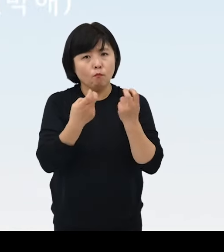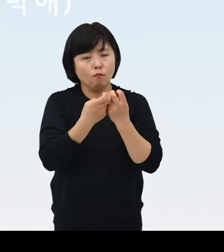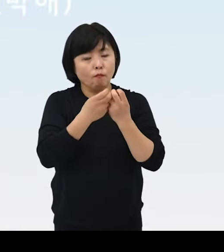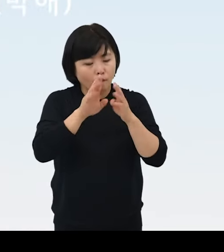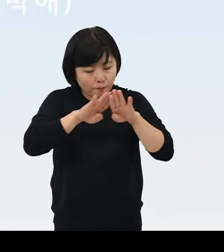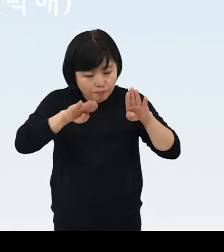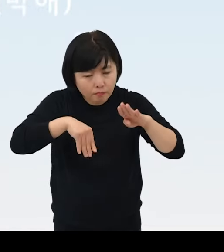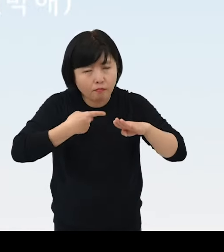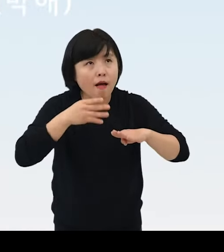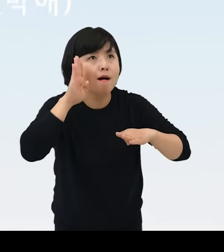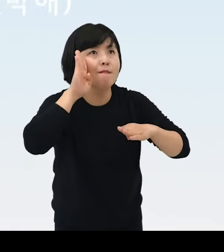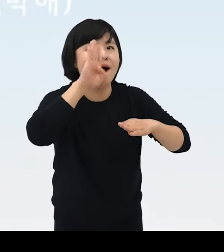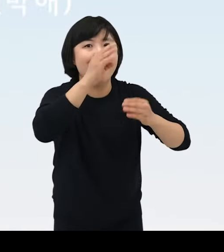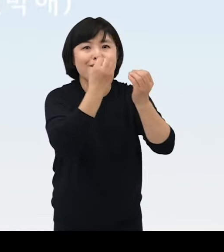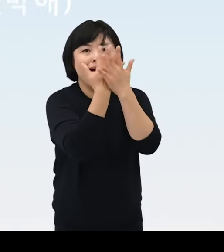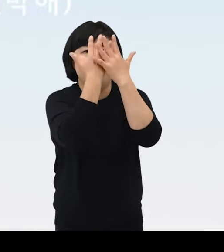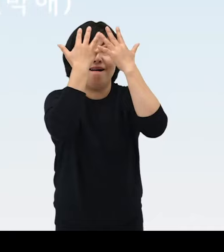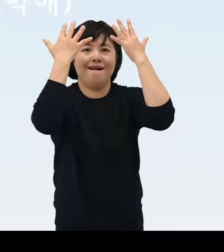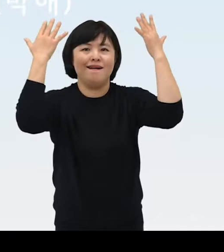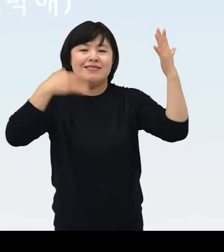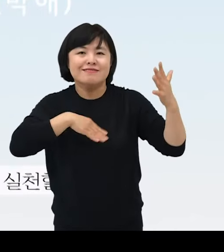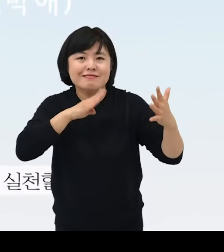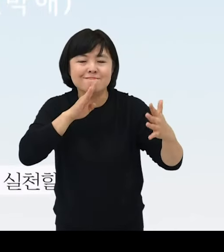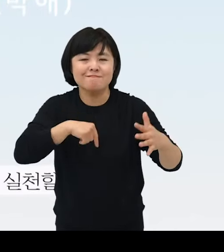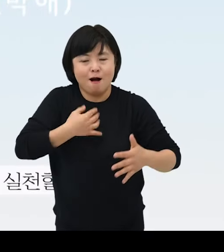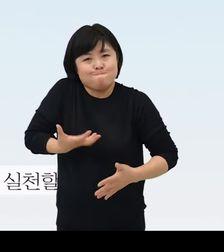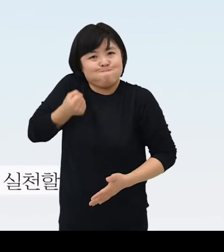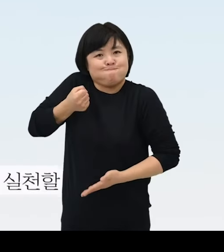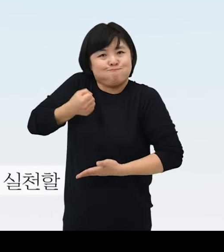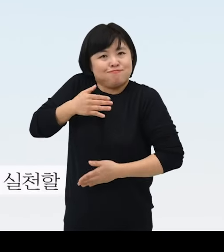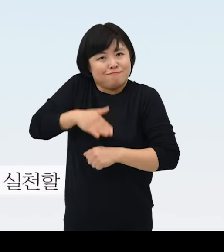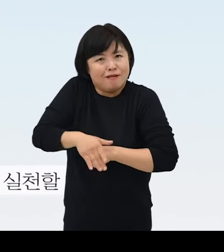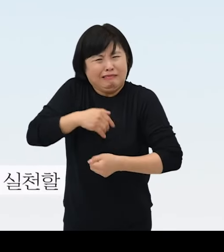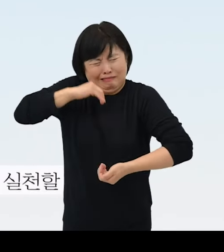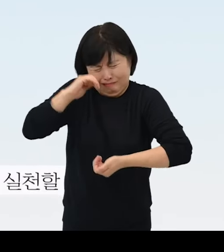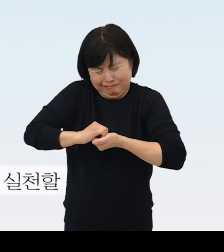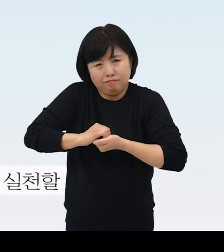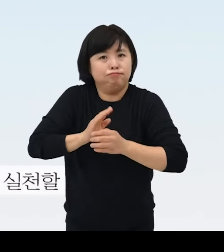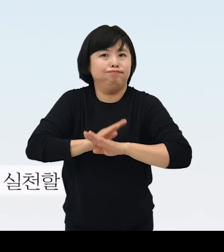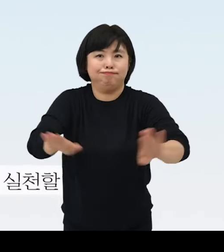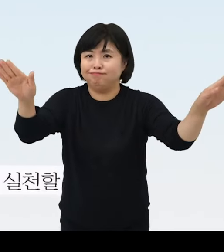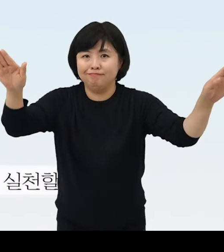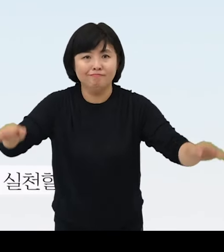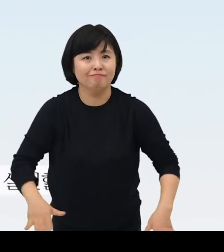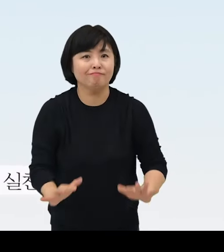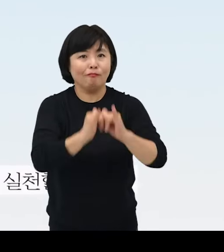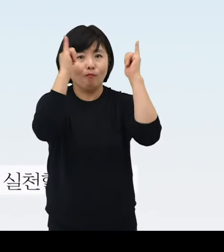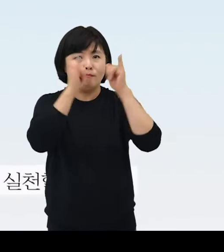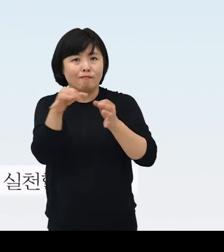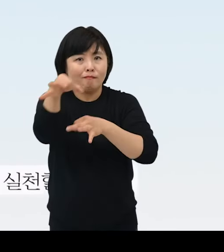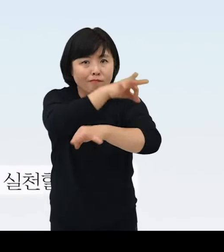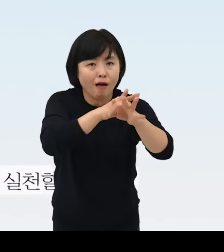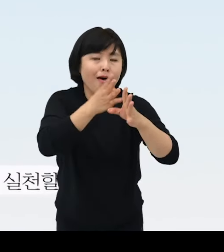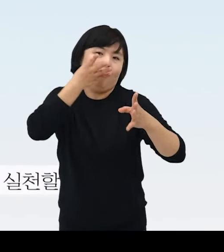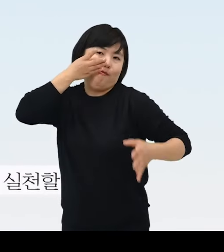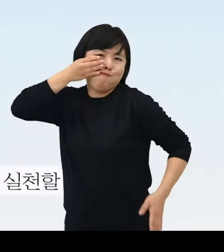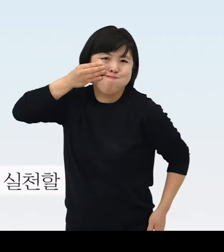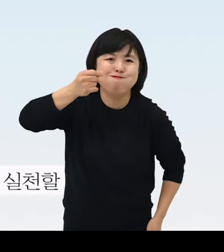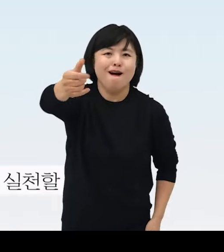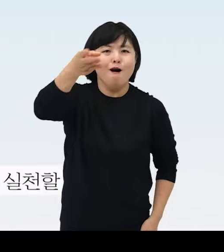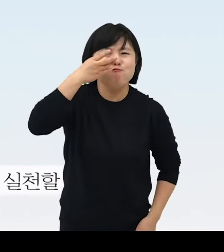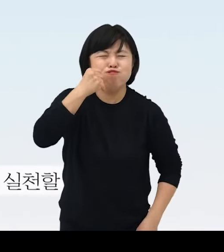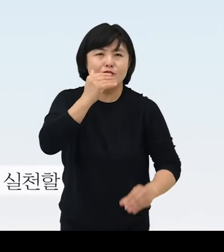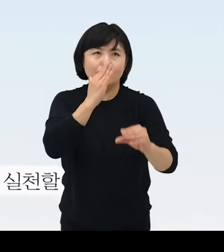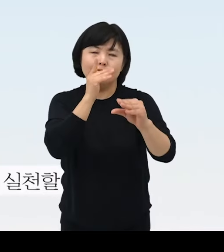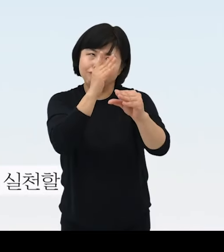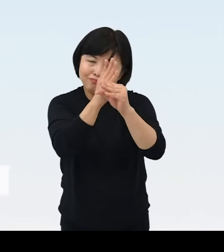때 미래가 있는 것이고 또 우리가 진정으로 자본주의의 어떤 한계를 극복하고자 하는 바로 사회적 경제를